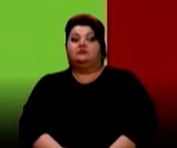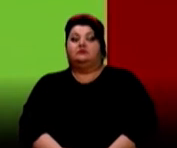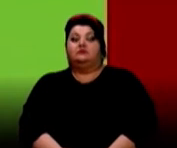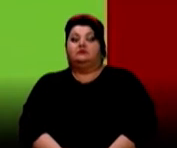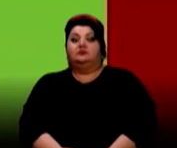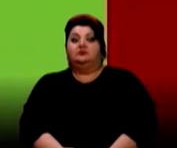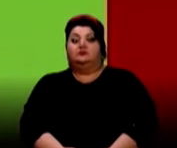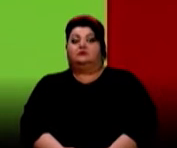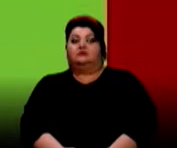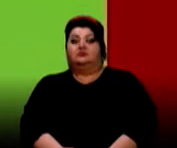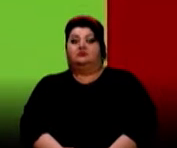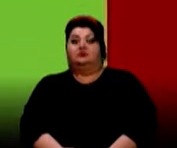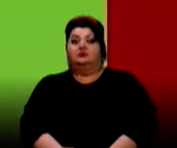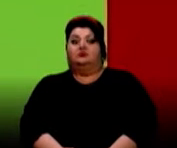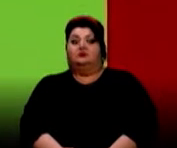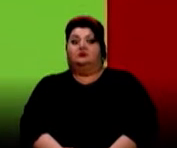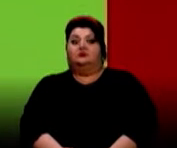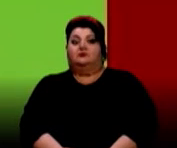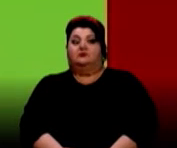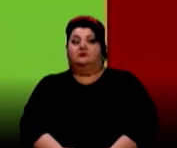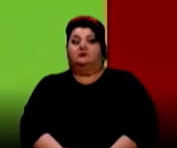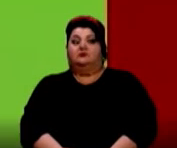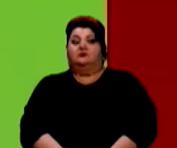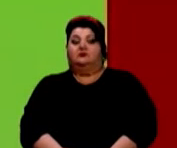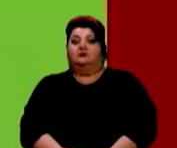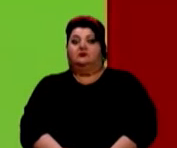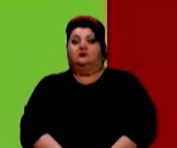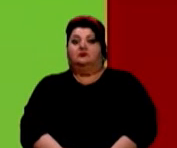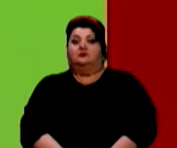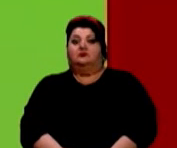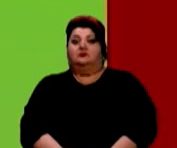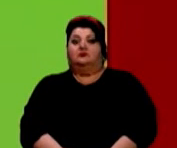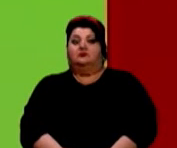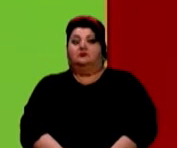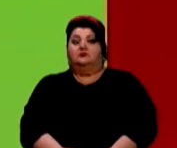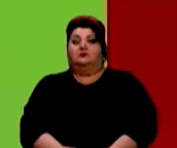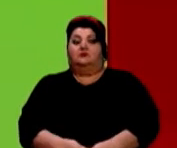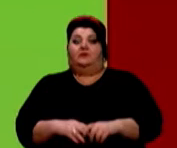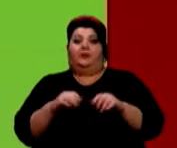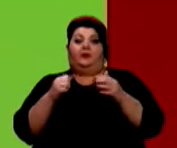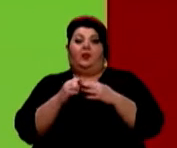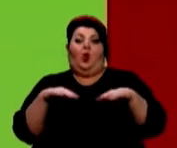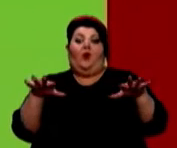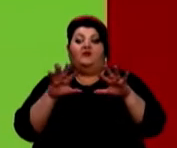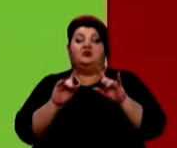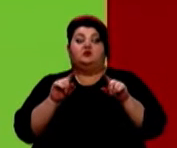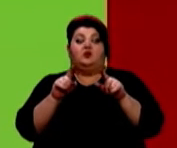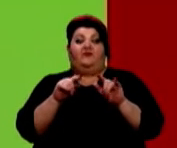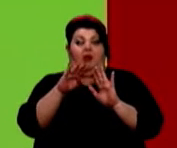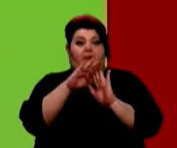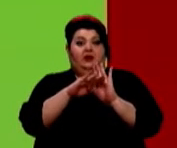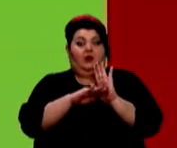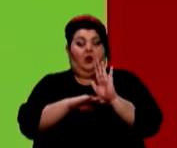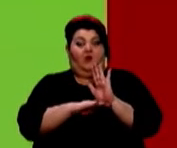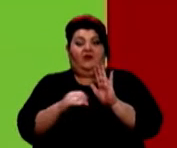війська призивають служити юнаків із Полтавської області, Едуарда Миколайовича? До всіх, що ви перерахували, військ будуть